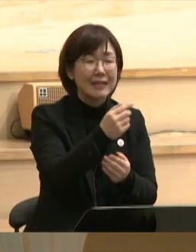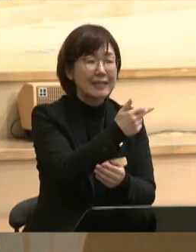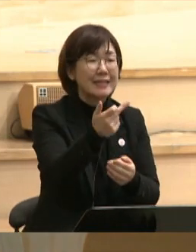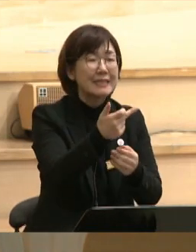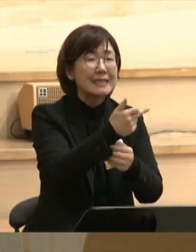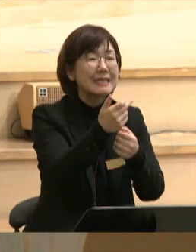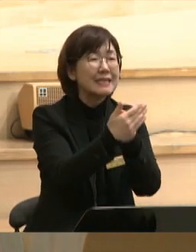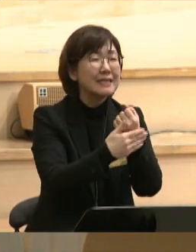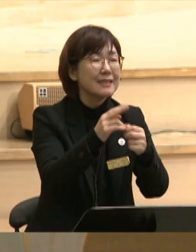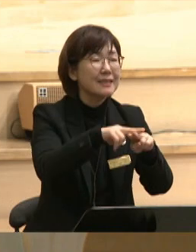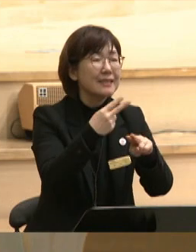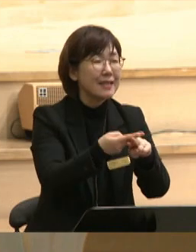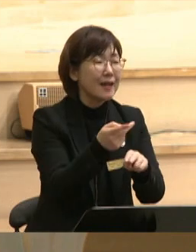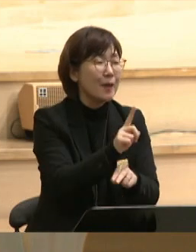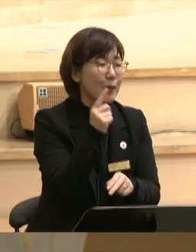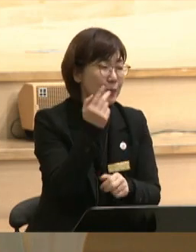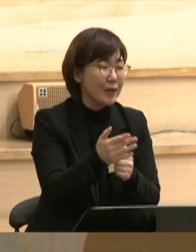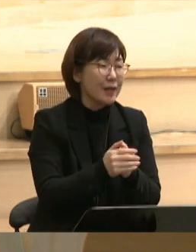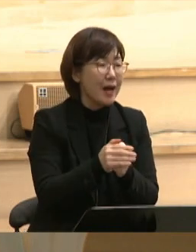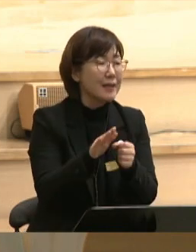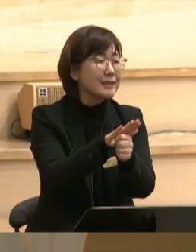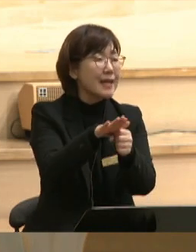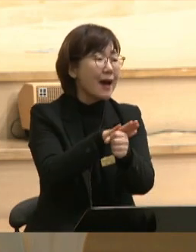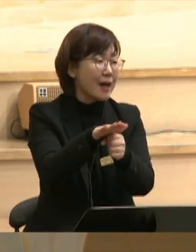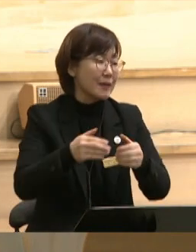그런 은사가 뭡니까 사랑입니다